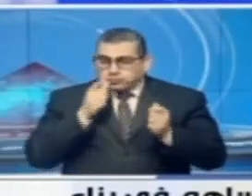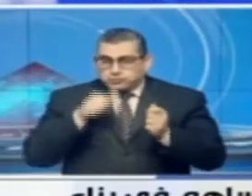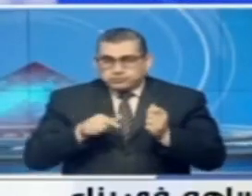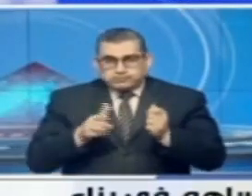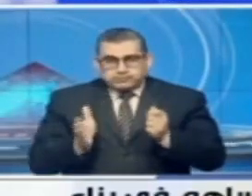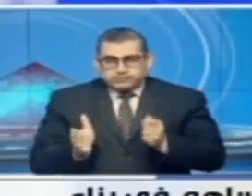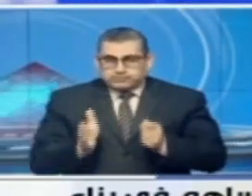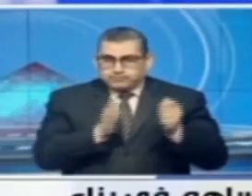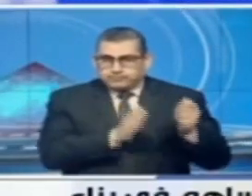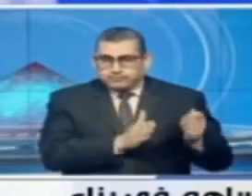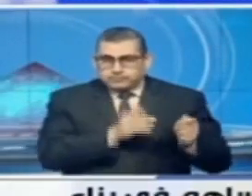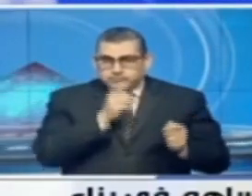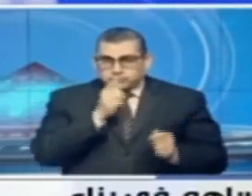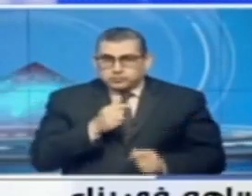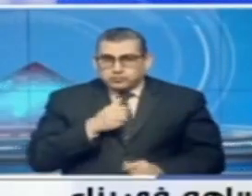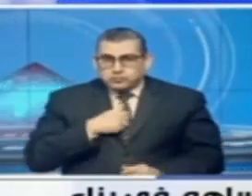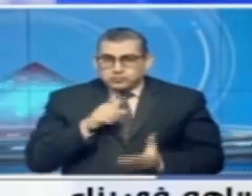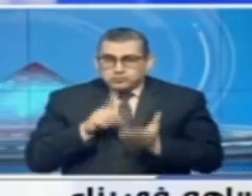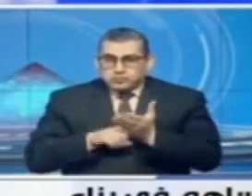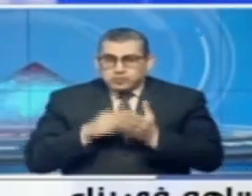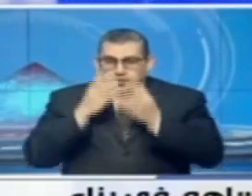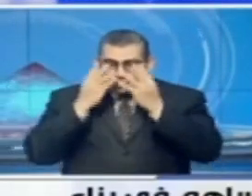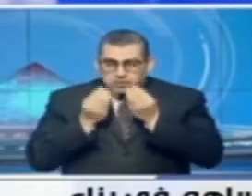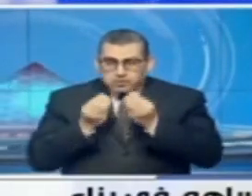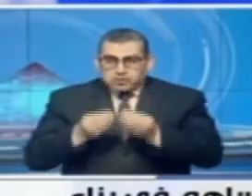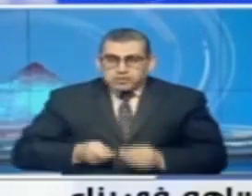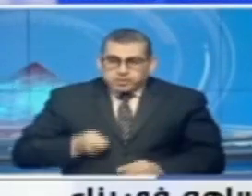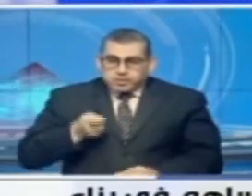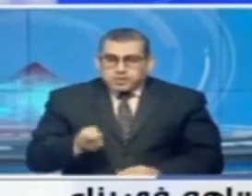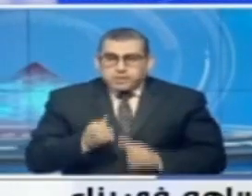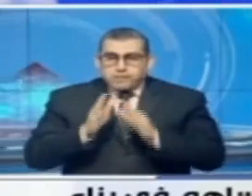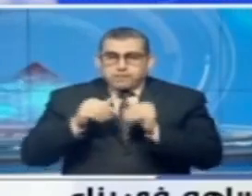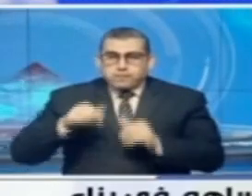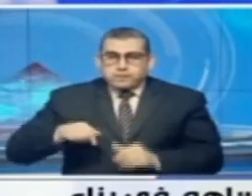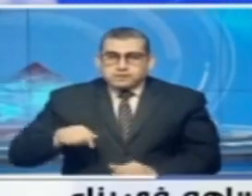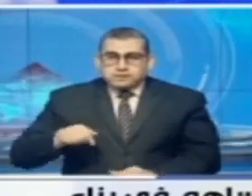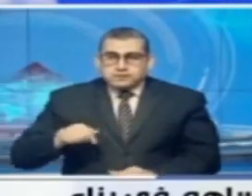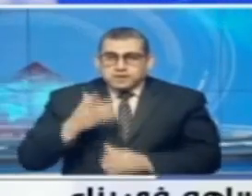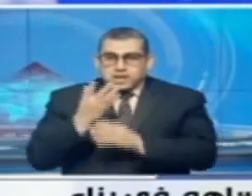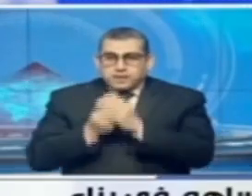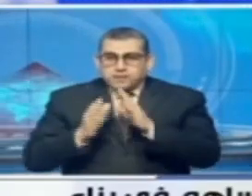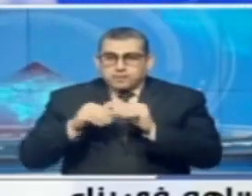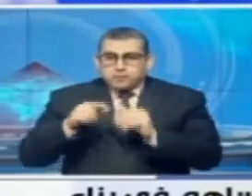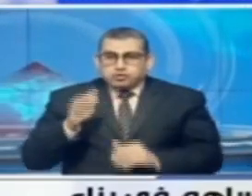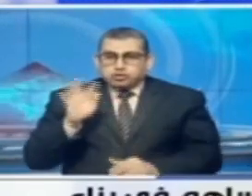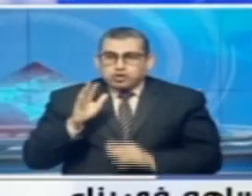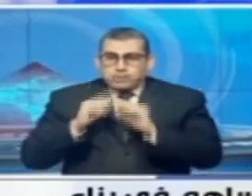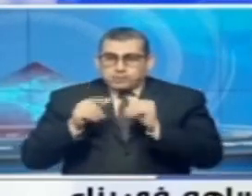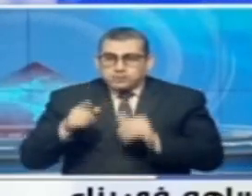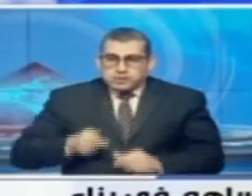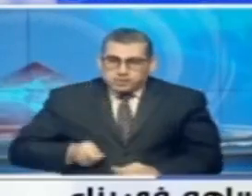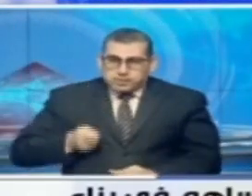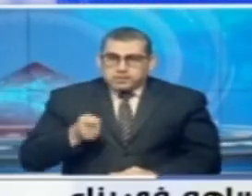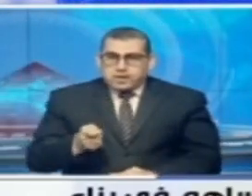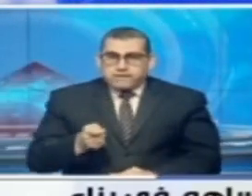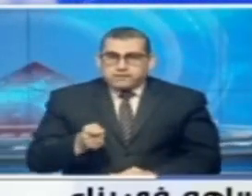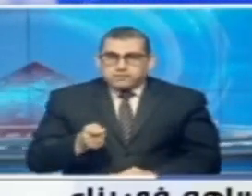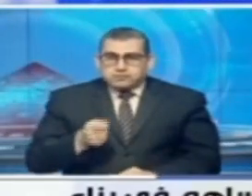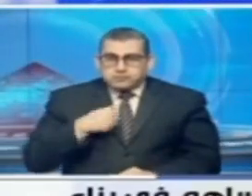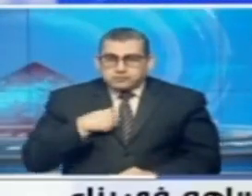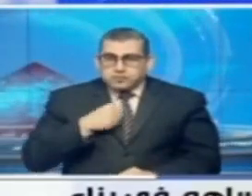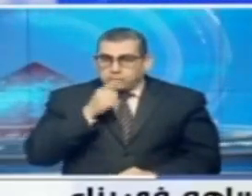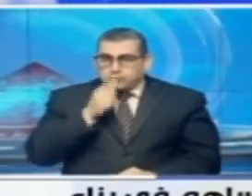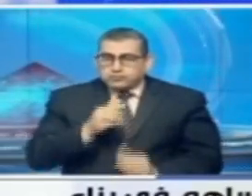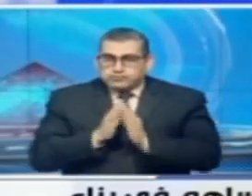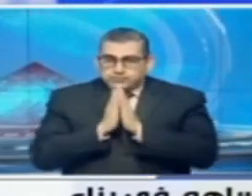لا، كتمن دفعته مصر وأبناء مصر وشعبها، أرجو أن احنا